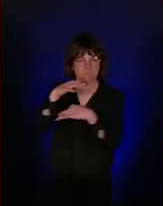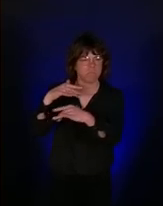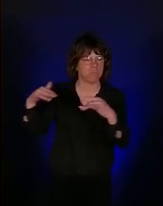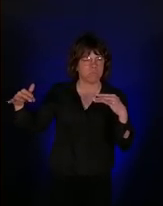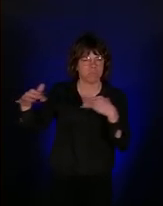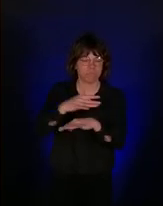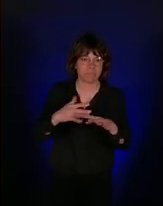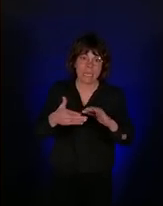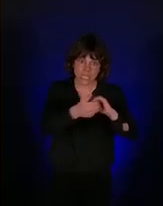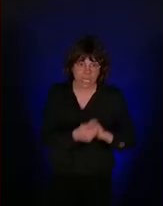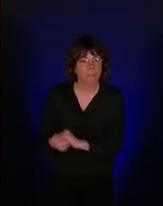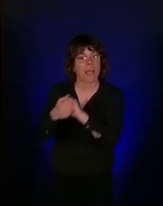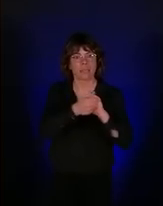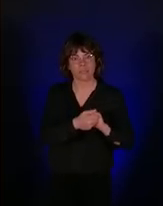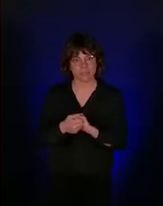Allez. Chers camarades.